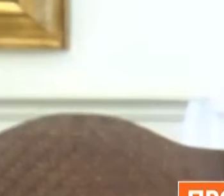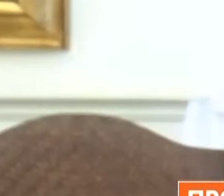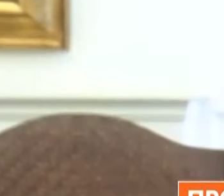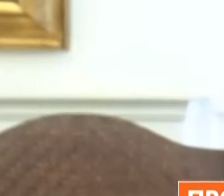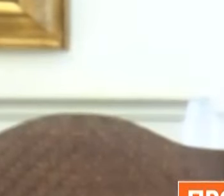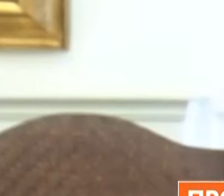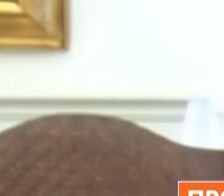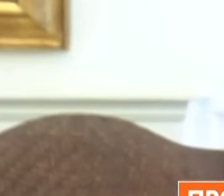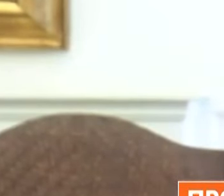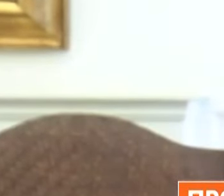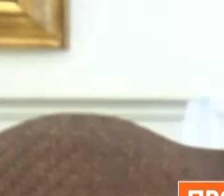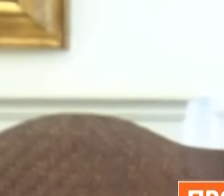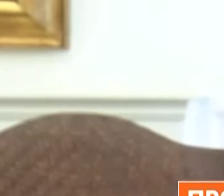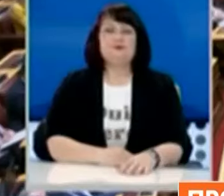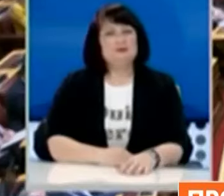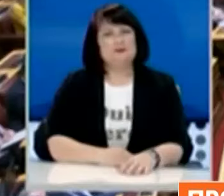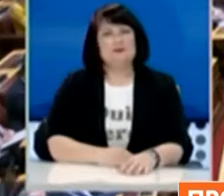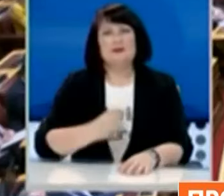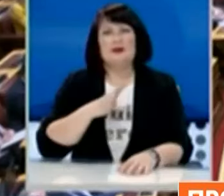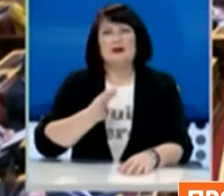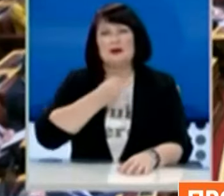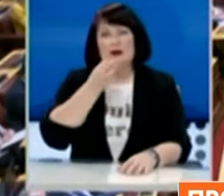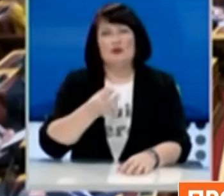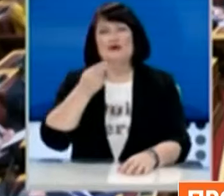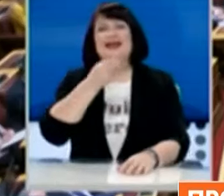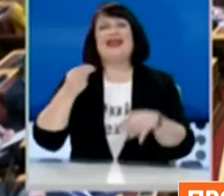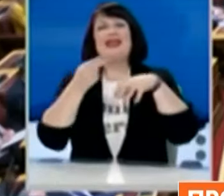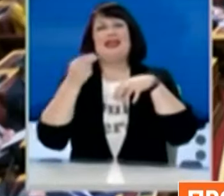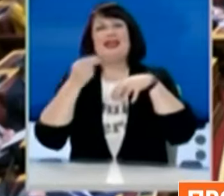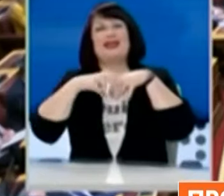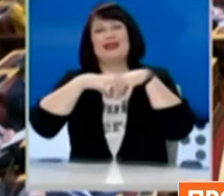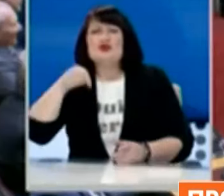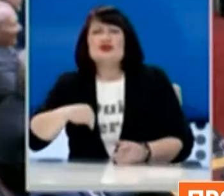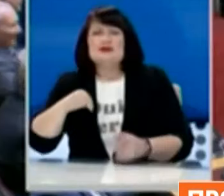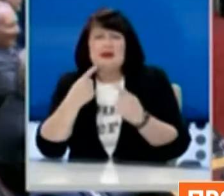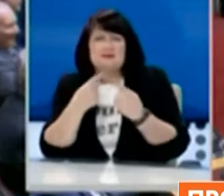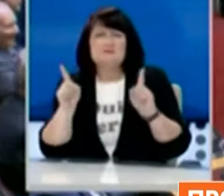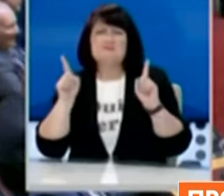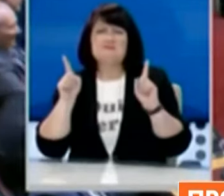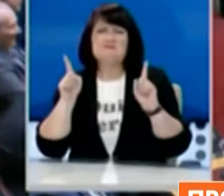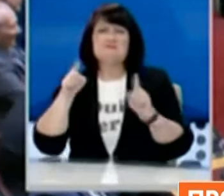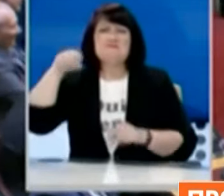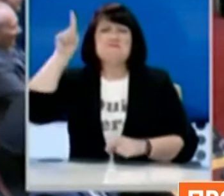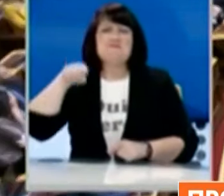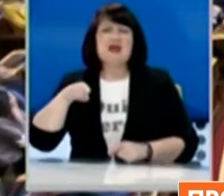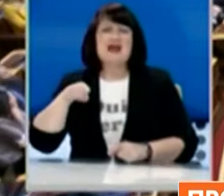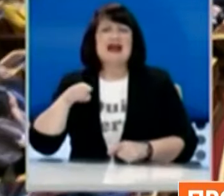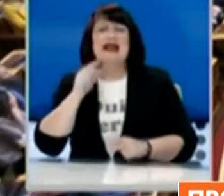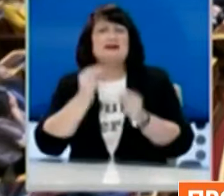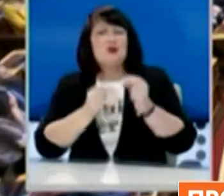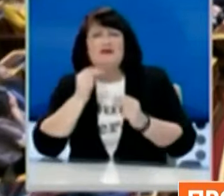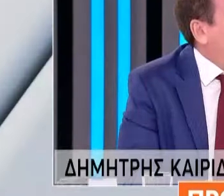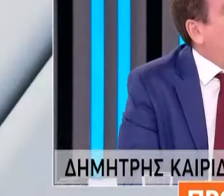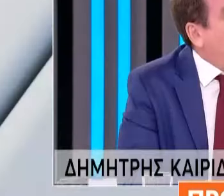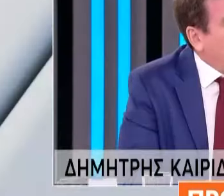ο Υπουργός Εξωτερικών Γιώργος Γεραπετρίτης τους βουλευτές της Νέας Δημοκρατίας που μετέχουν στη Διαρκή Επιτροπή Εξωτερικών Υποθέσεων και Άμυνας